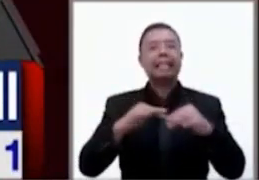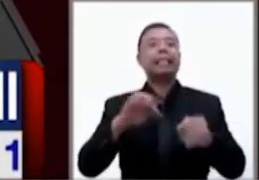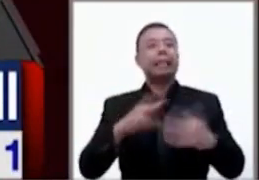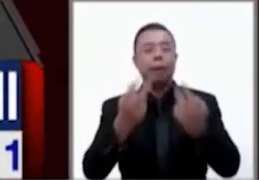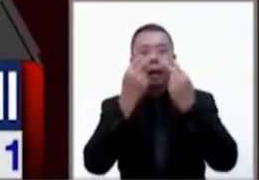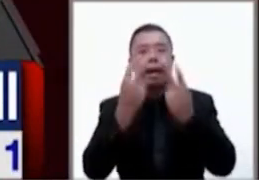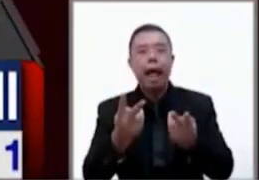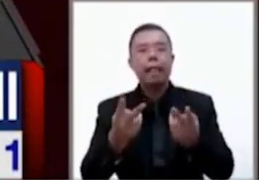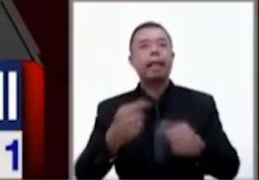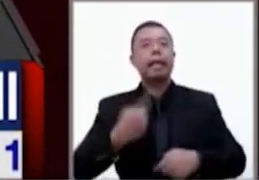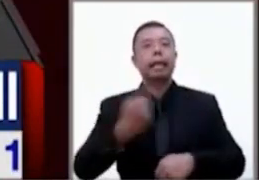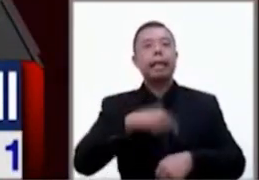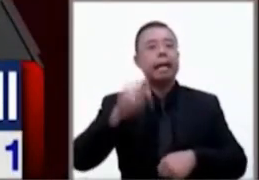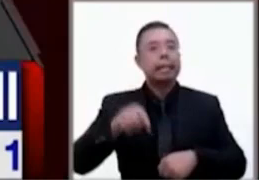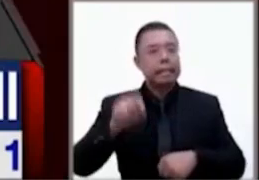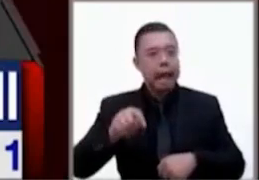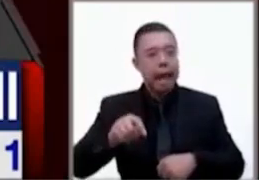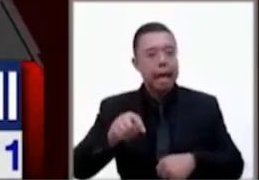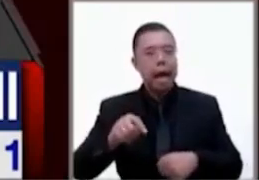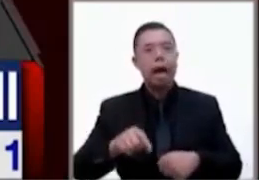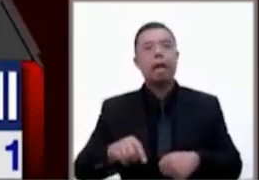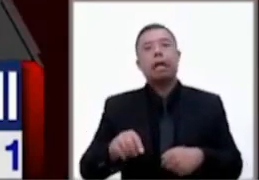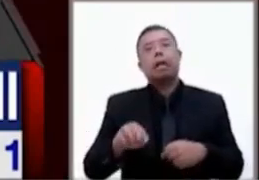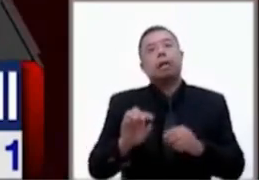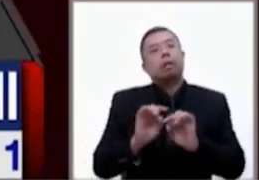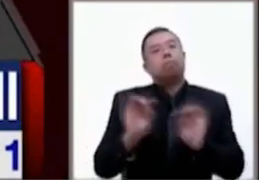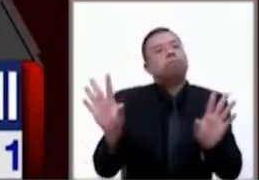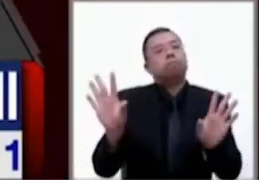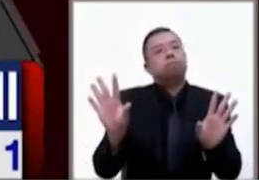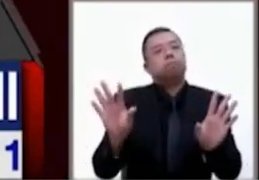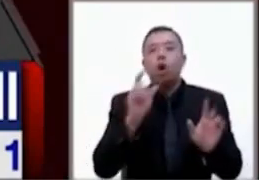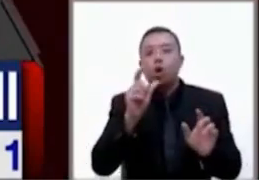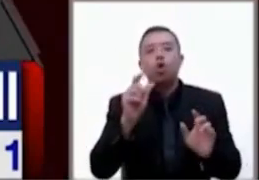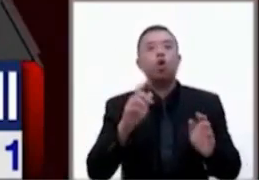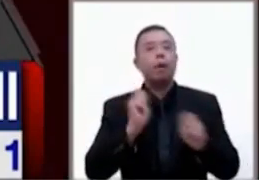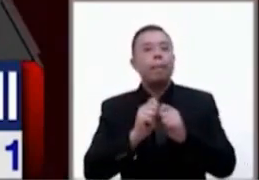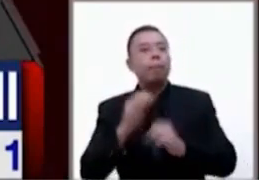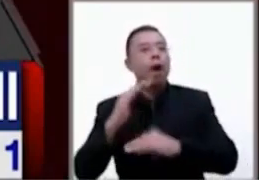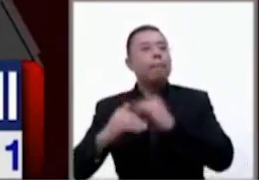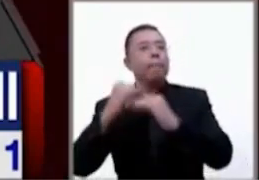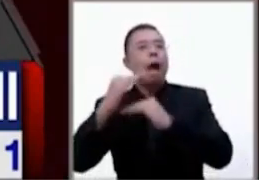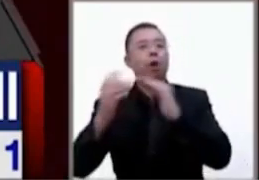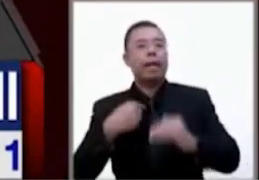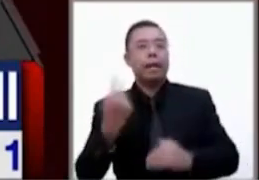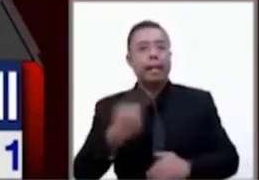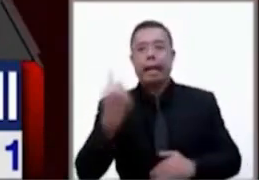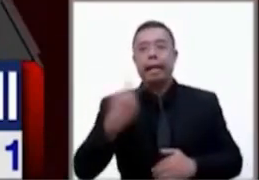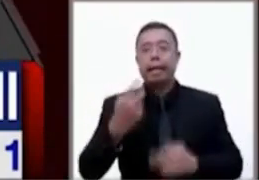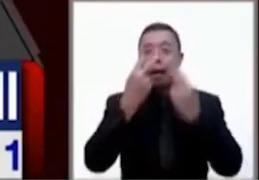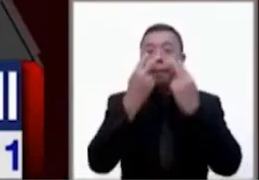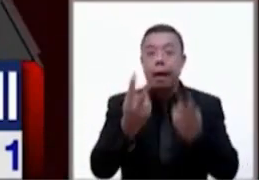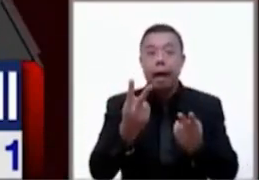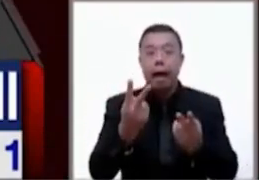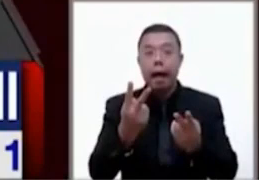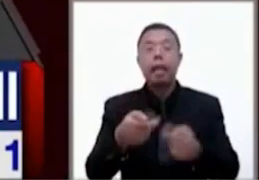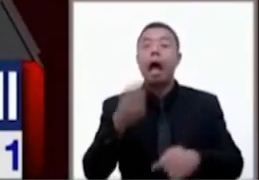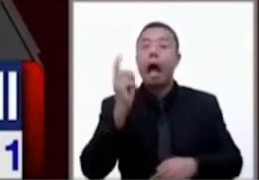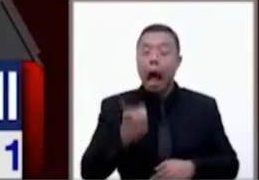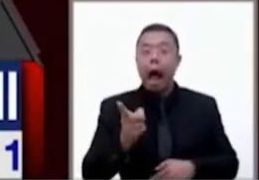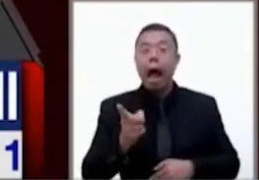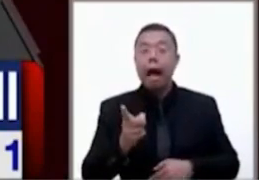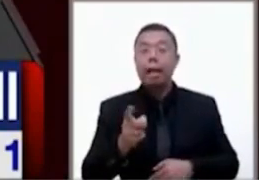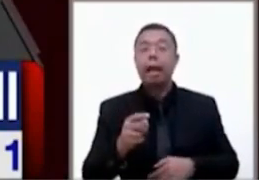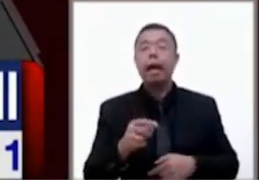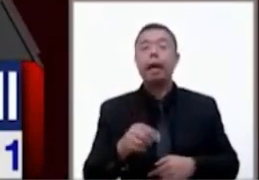bahwa kita tidak seimbang di dalam melaksanakan pembangunan kita. Kita melihat ada